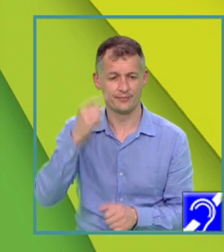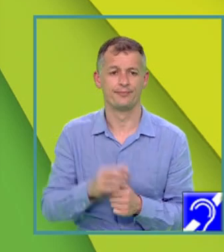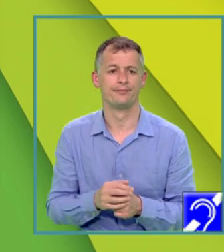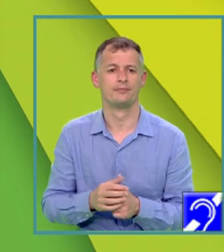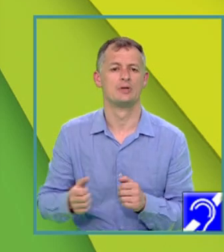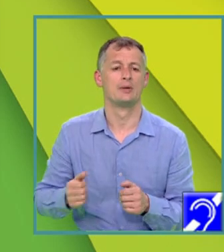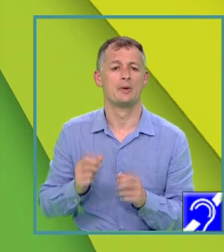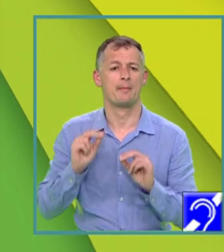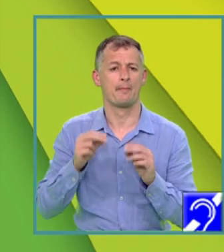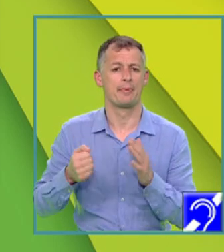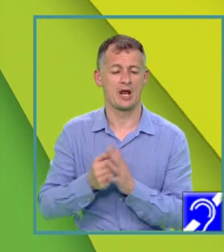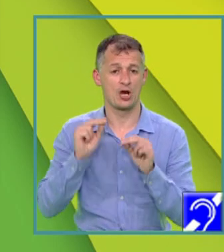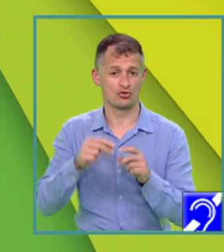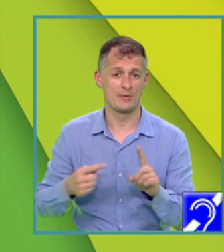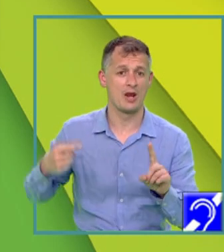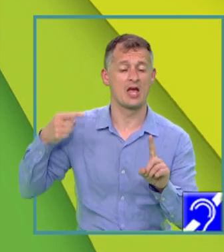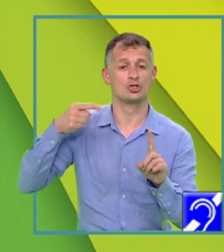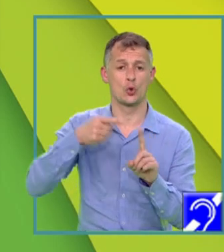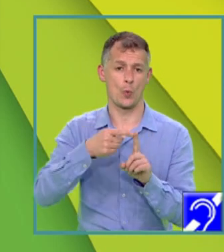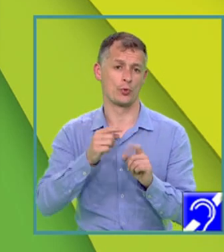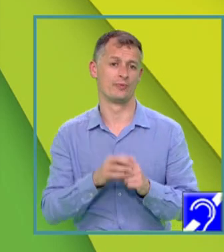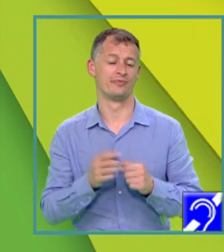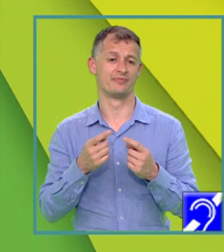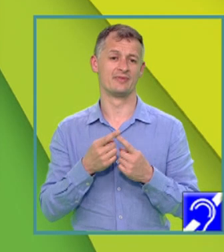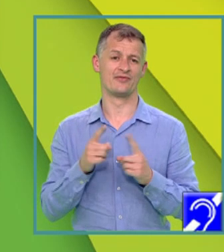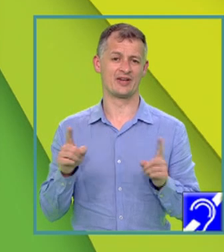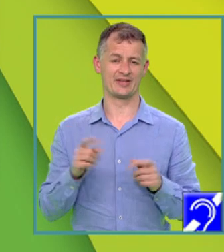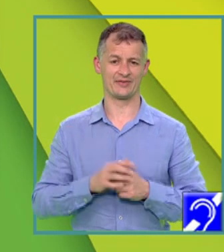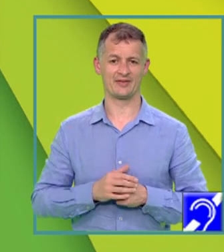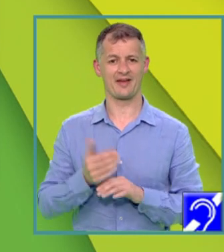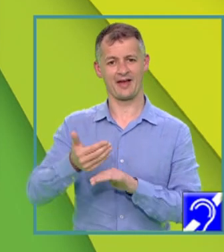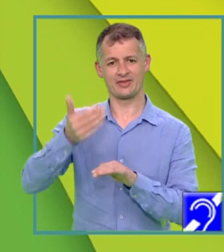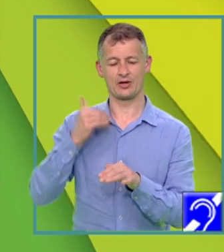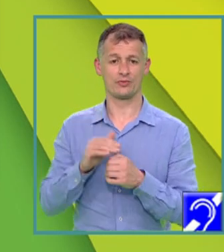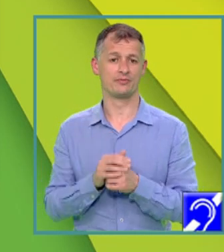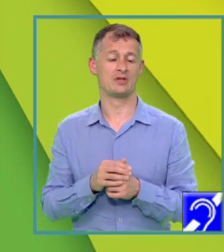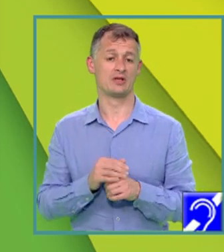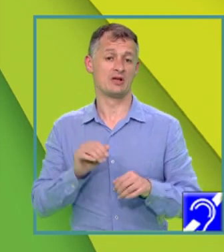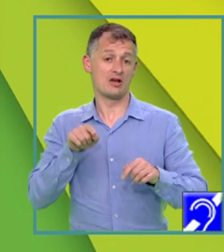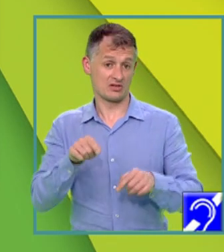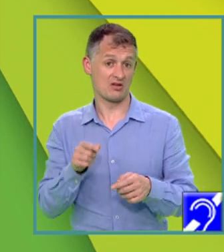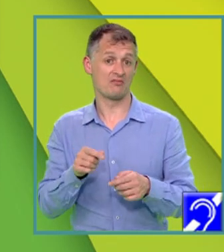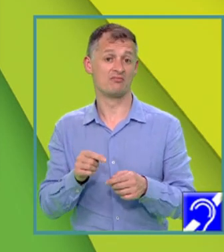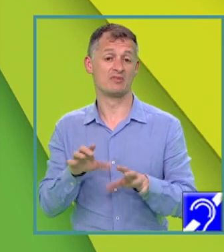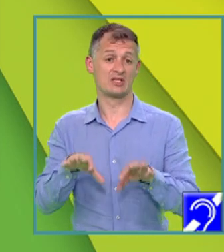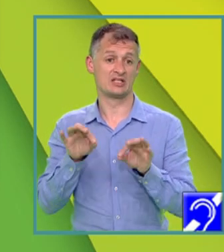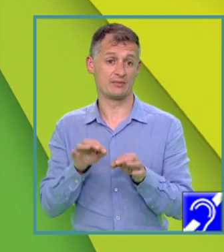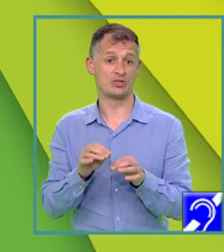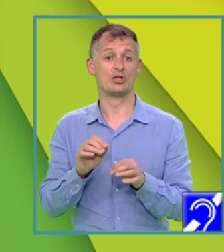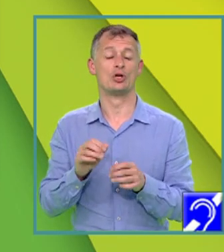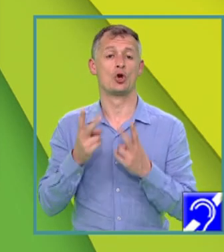conținuturi, scopuri diferite de cele anterioare. În această direcție identificăm rolul statului, care nu va mai depinde de